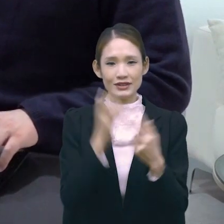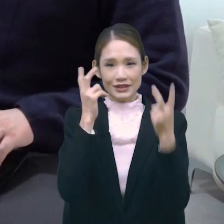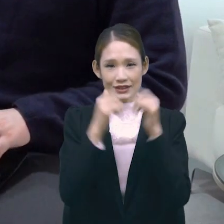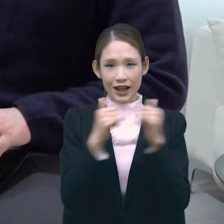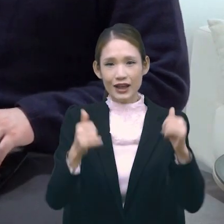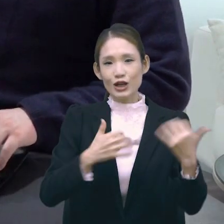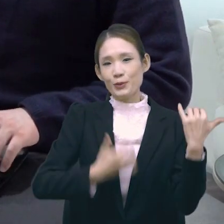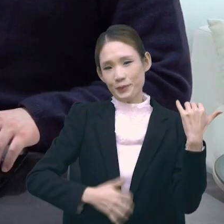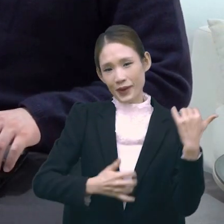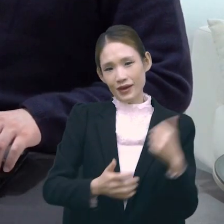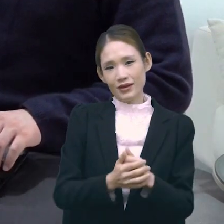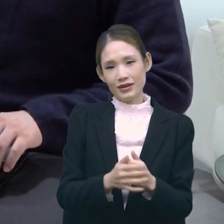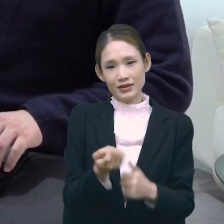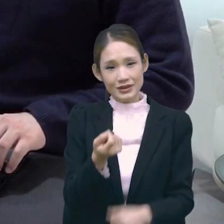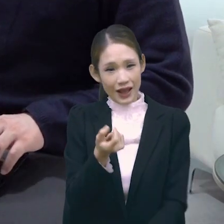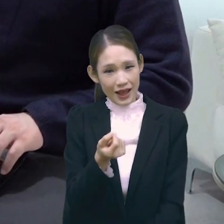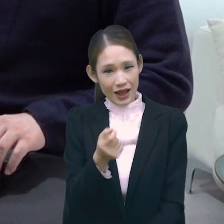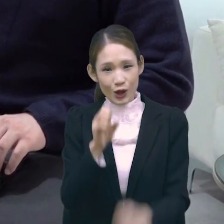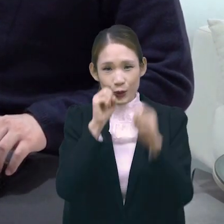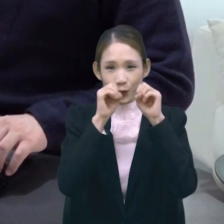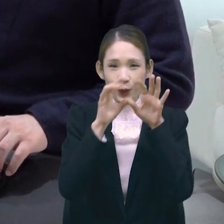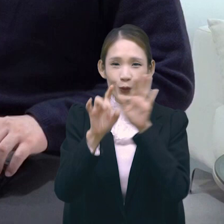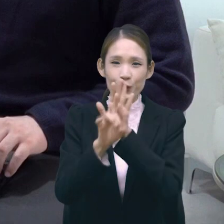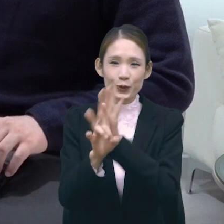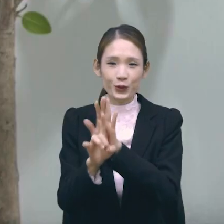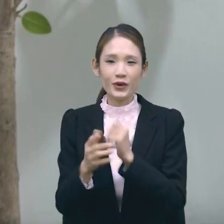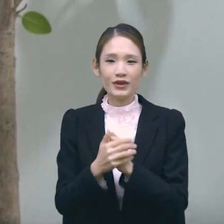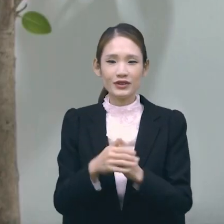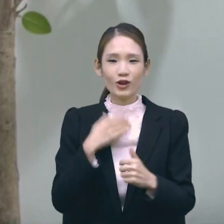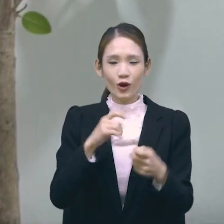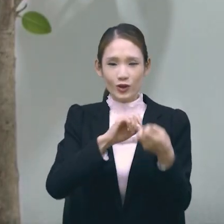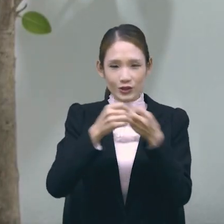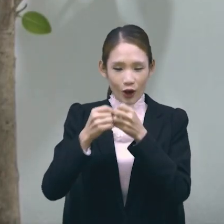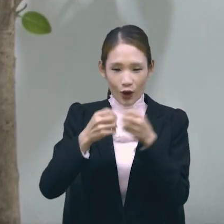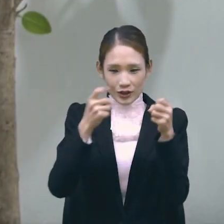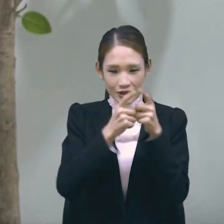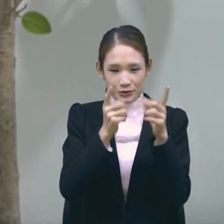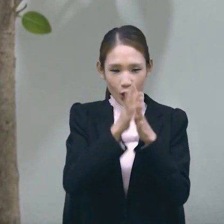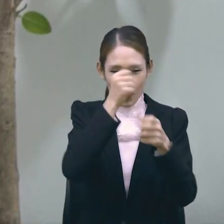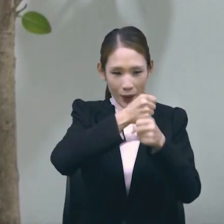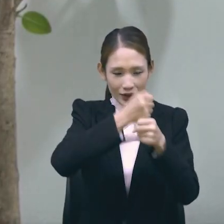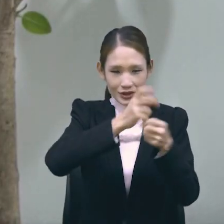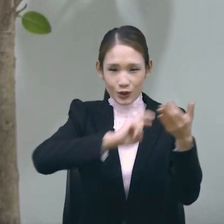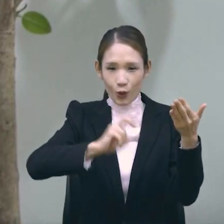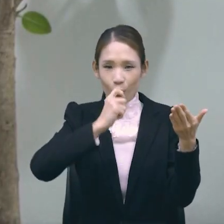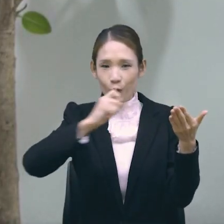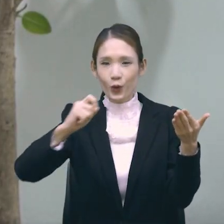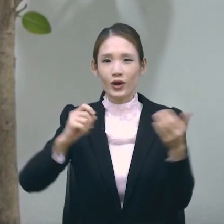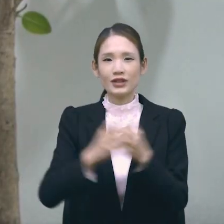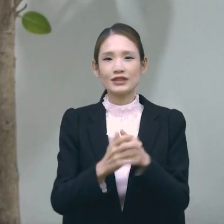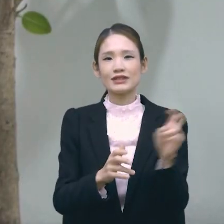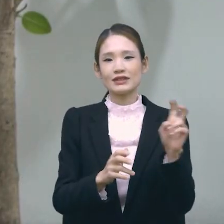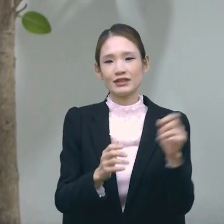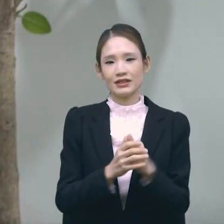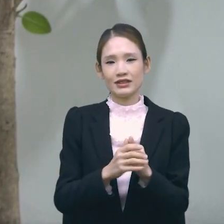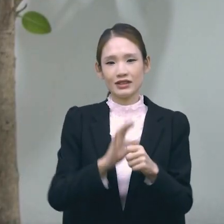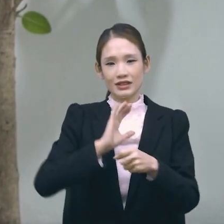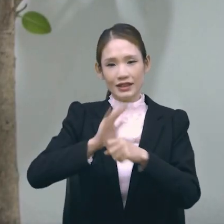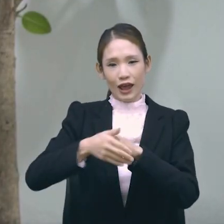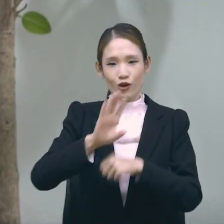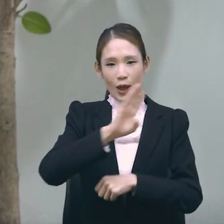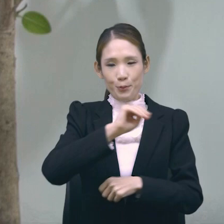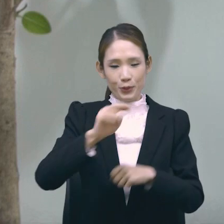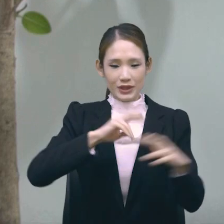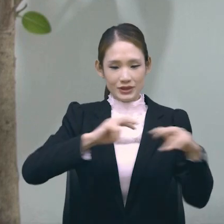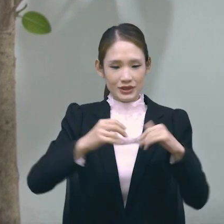직장의 밴드를 지금 운영하고 계시잖아요. 네, 맞습니다. 네. 막간을 이용해서 홍보해주세요. 저희는 자작곡이 한 20여 곡. 아, 네. 대구